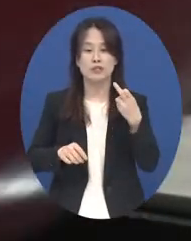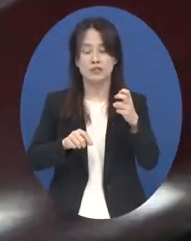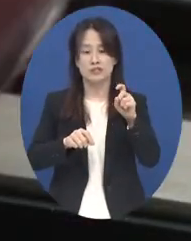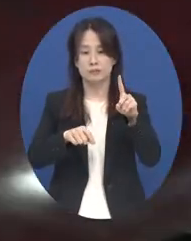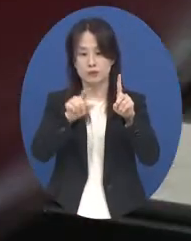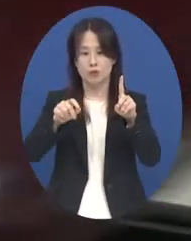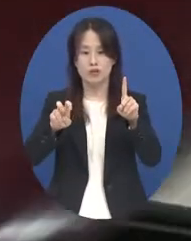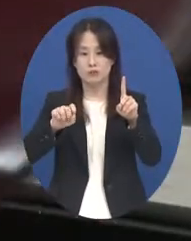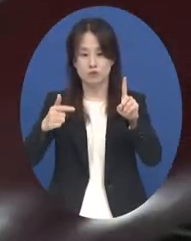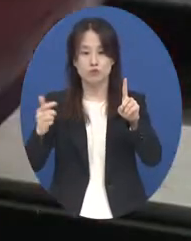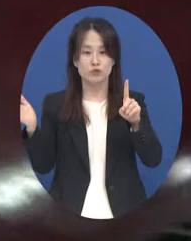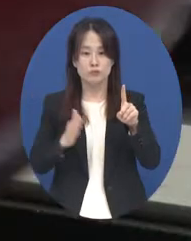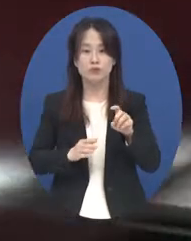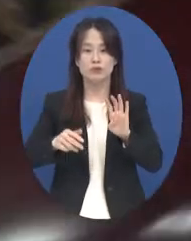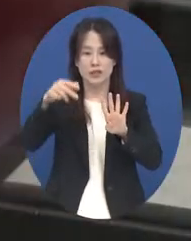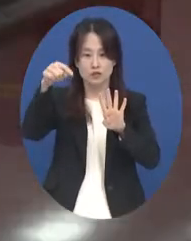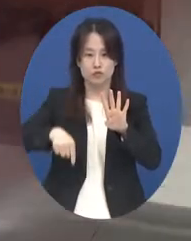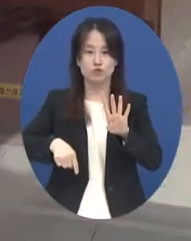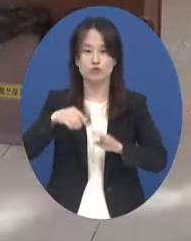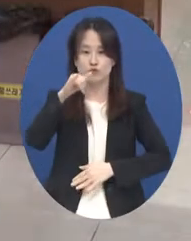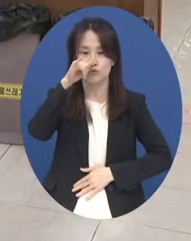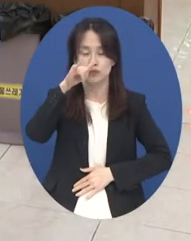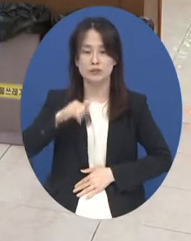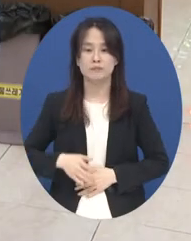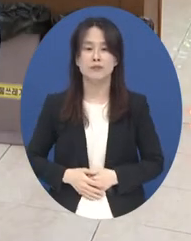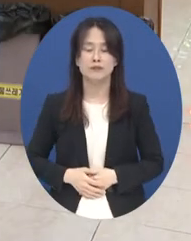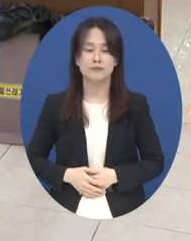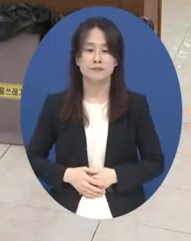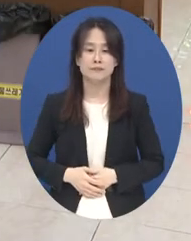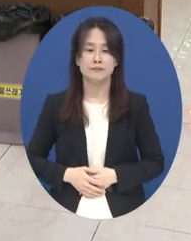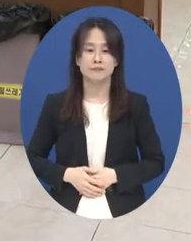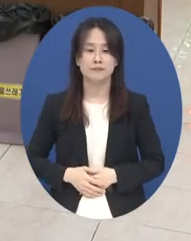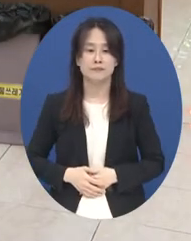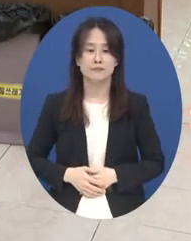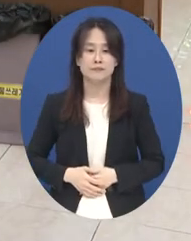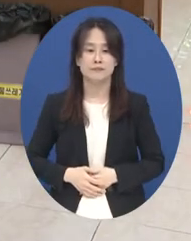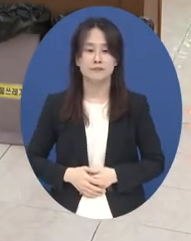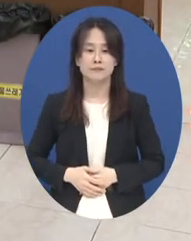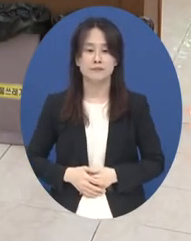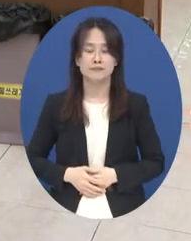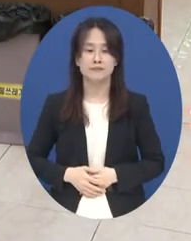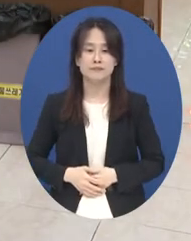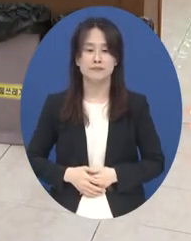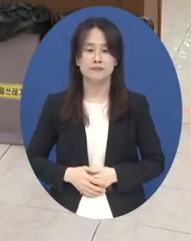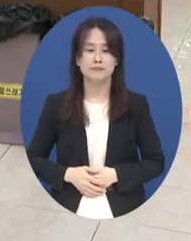달 26일부터 4주 동안 진행됩니다. 경기지TV 구영슬입니다.